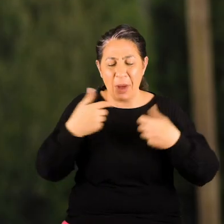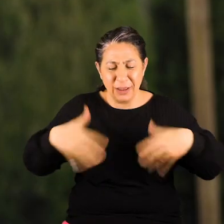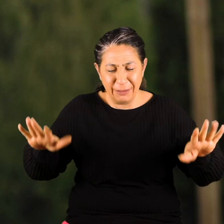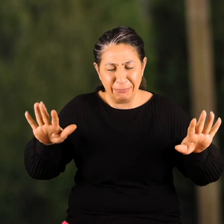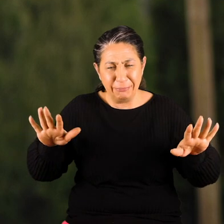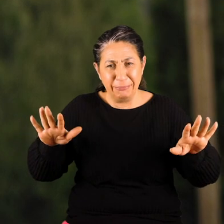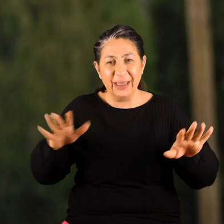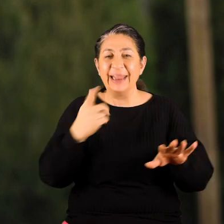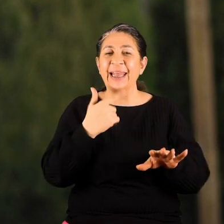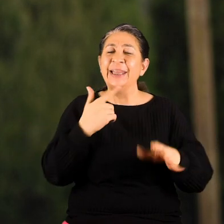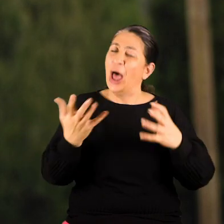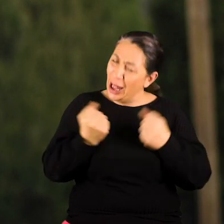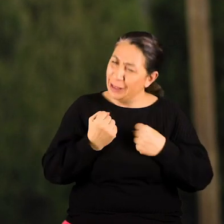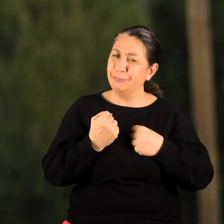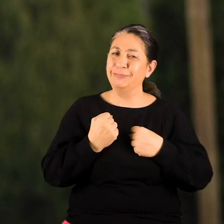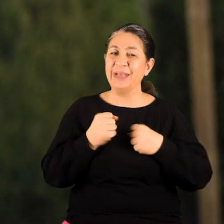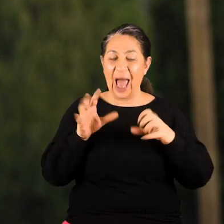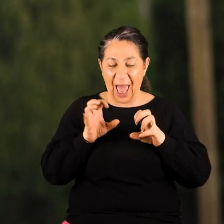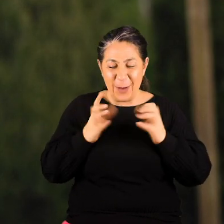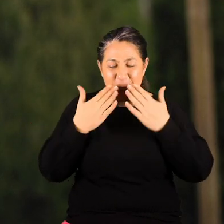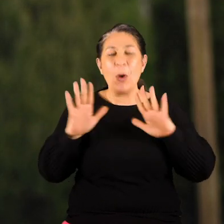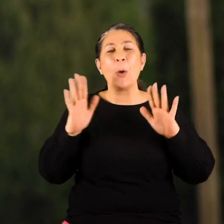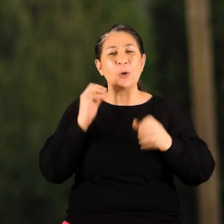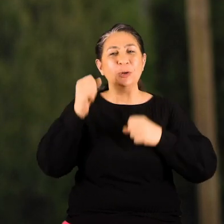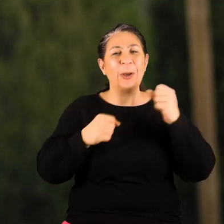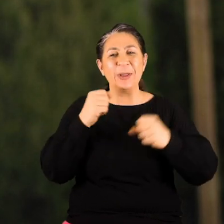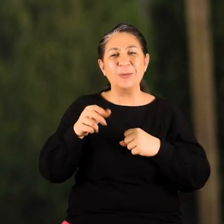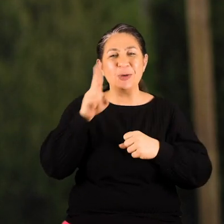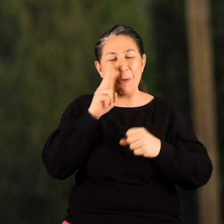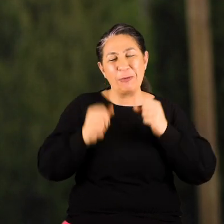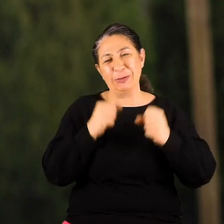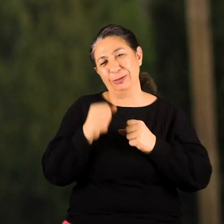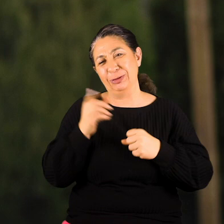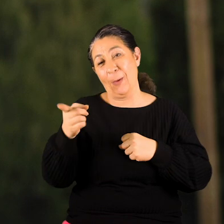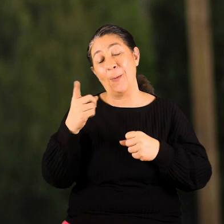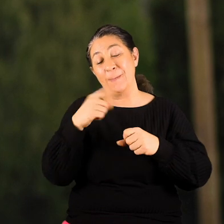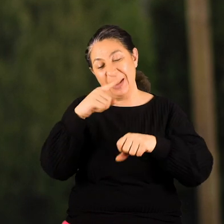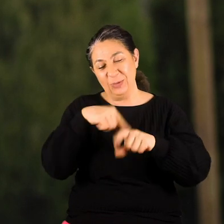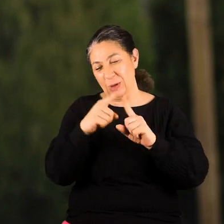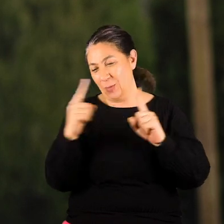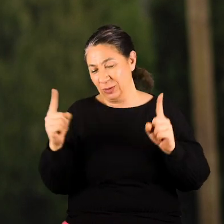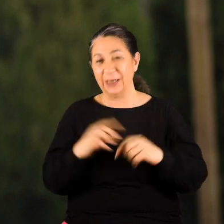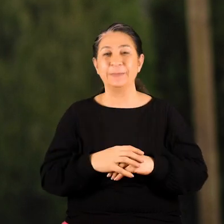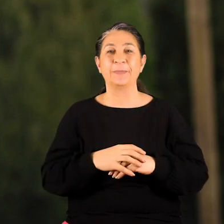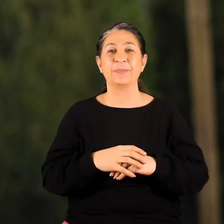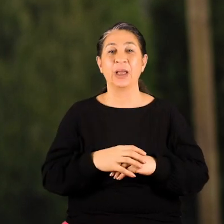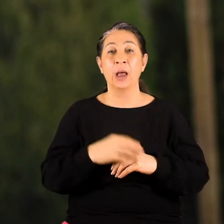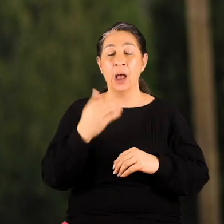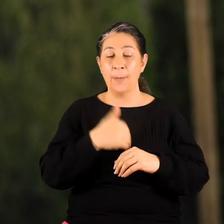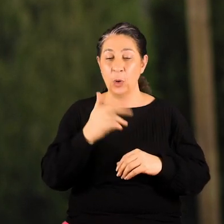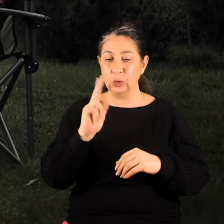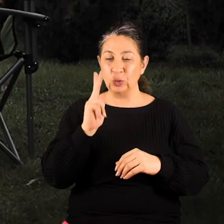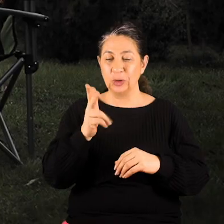koşabildiğim son koşuydu o belli bir süre boyunca. Ameliyattan 3 gün sonra koşabilirsin belki demişti. 3 gün sonra falan koşamadım